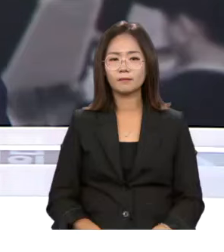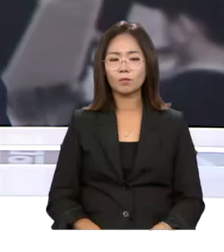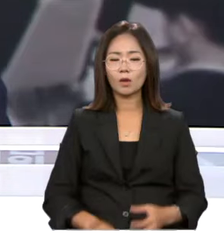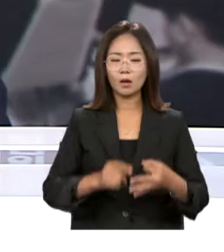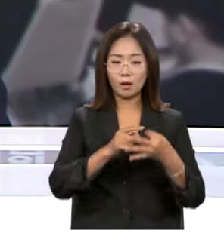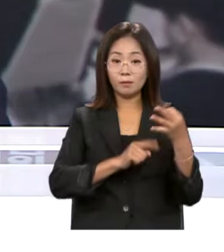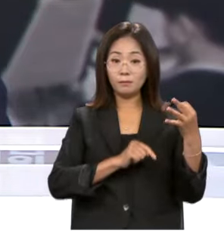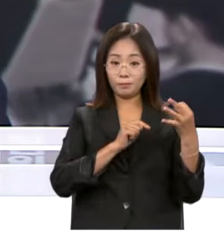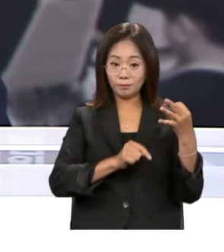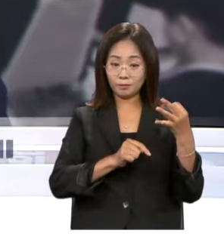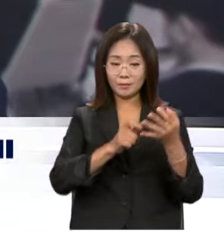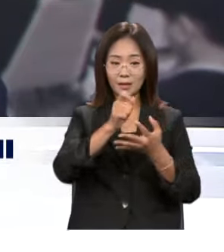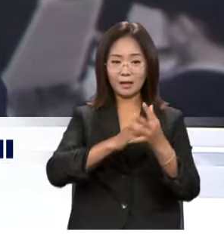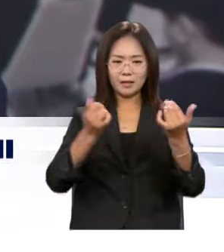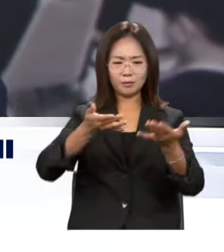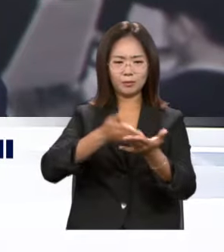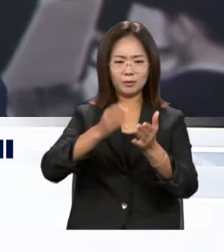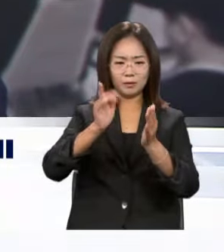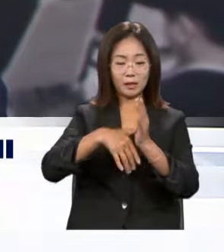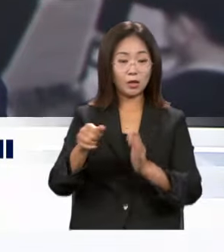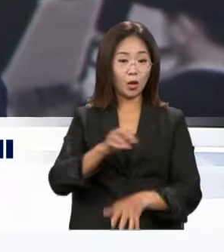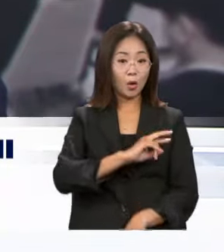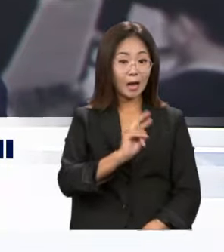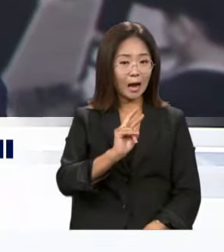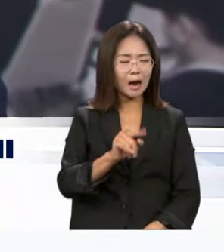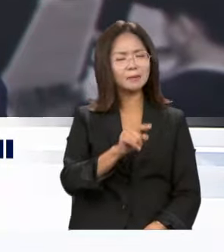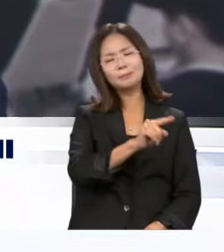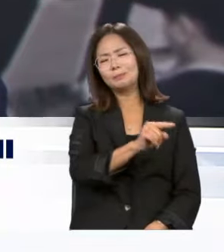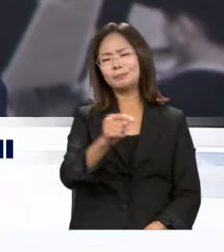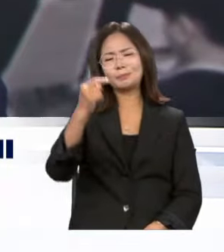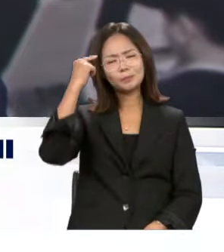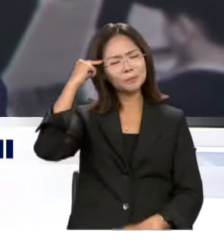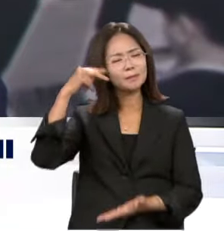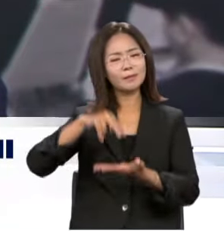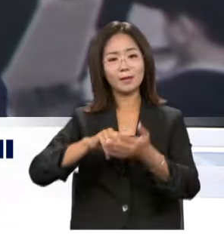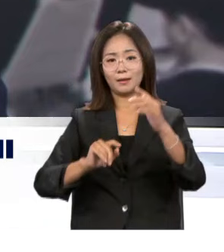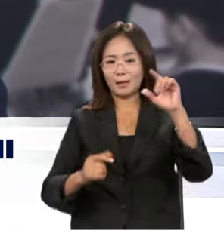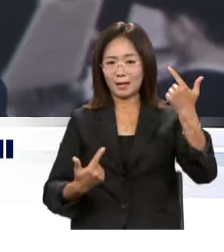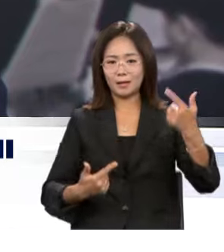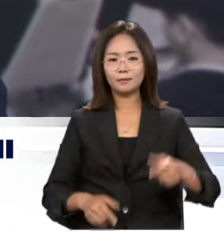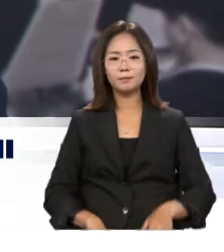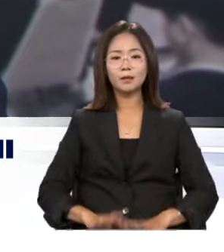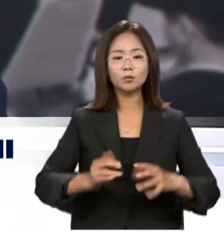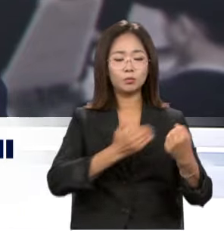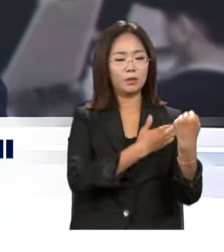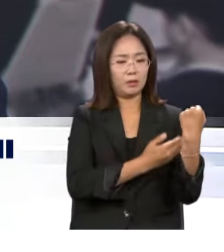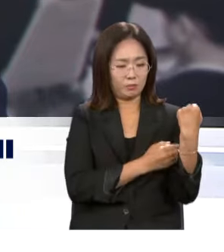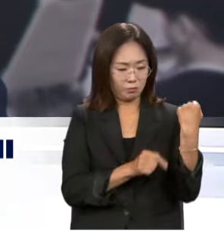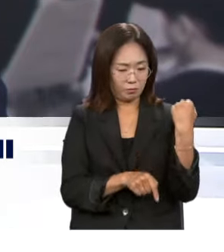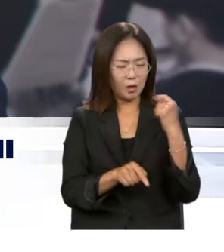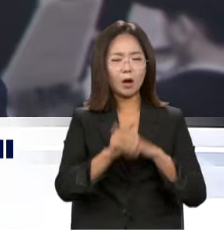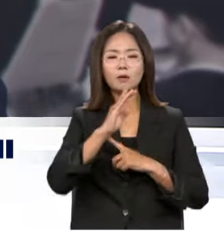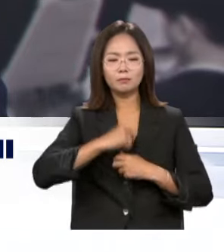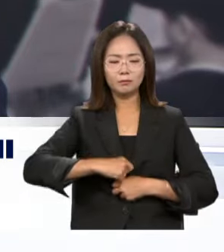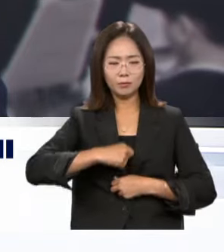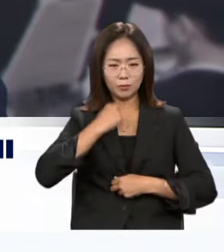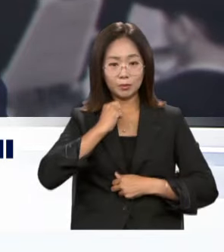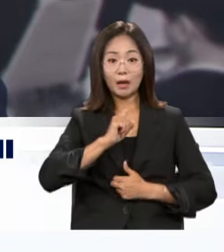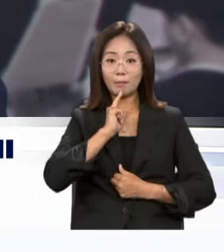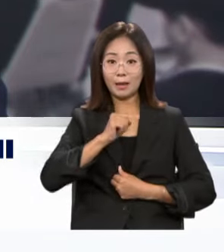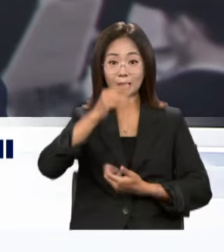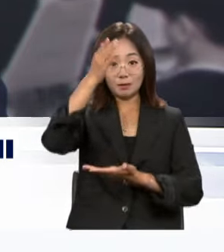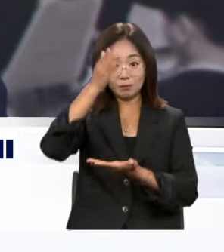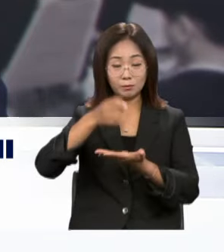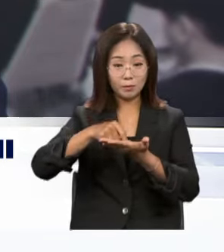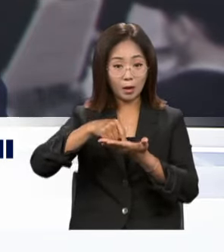윤성열 대통령의 기자 회견에 여야는 역시나 엇갈린 반응을 내놓습니다 국민의 임은 대통령의 진솔하고 허심탄회한